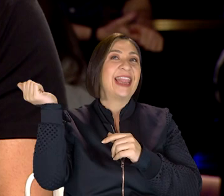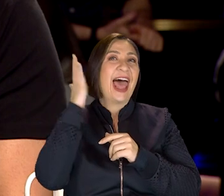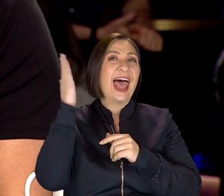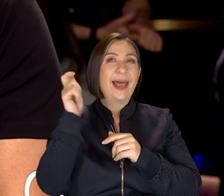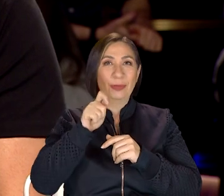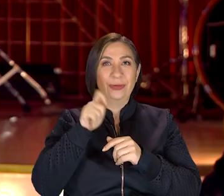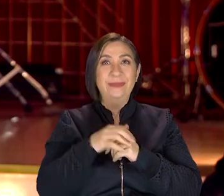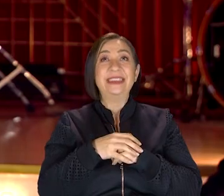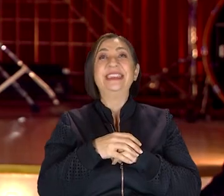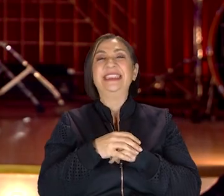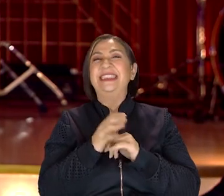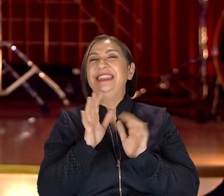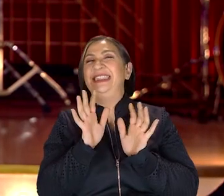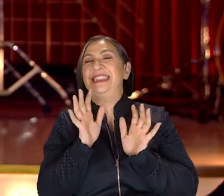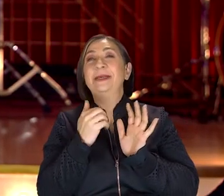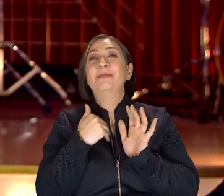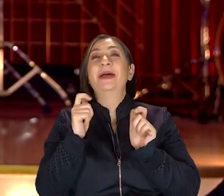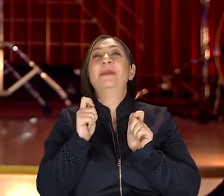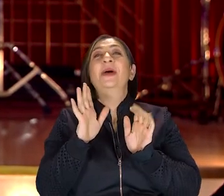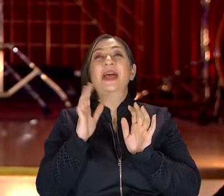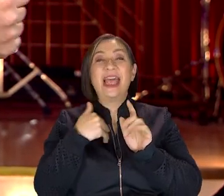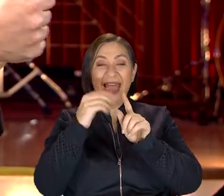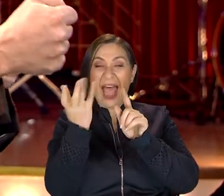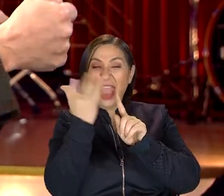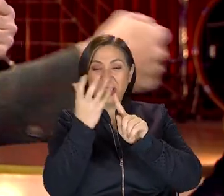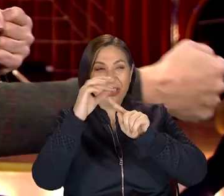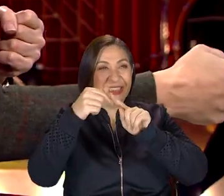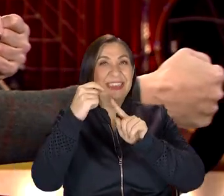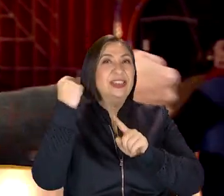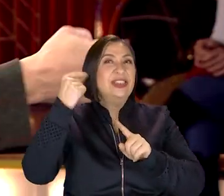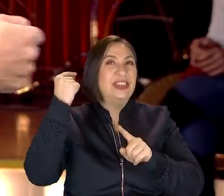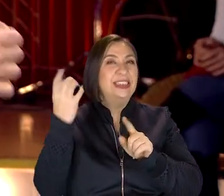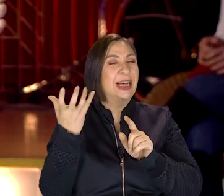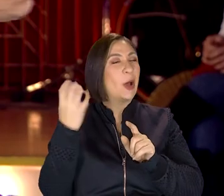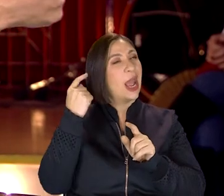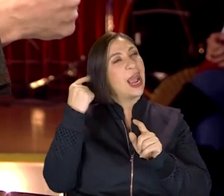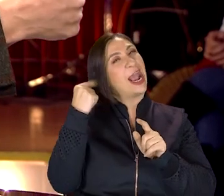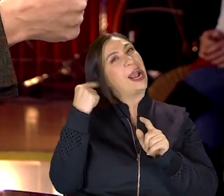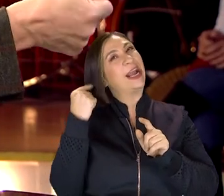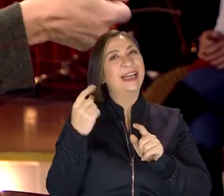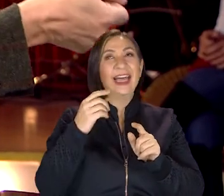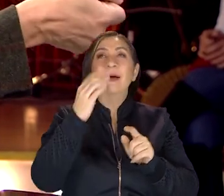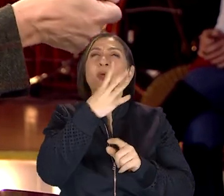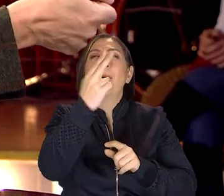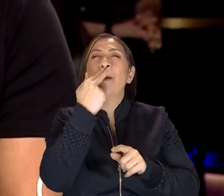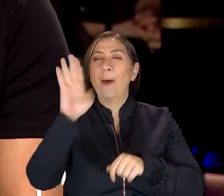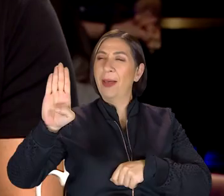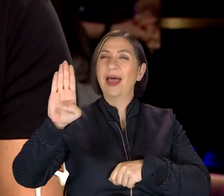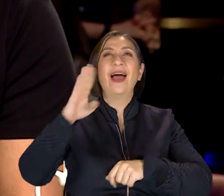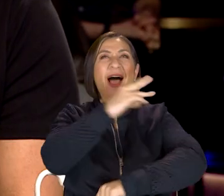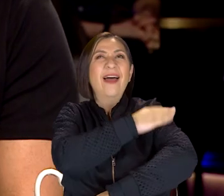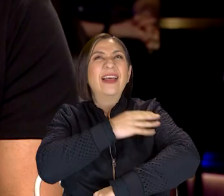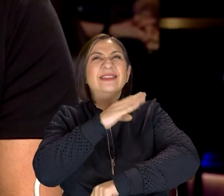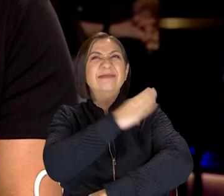geçtim artık. Geçtim. Ay, ben hala şeyle, alev makinesiyle gitti uzak. Evet. Hani Nazilerin kullandığı vardı ya, evet, alev